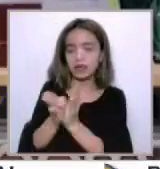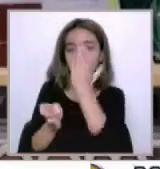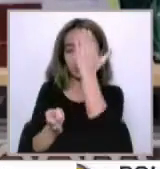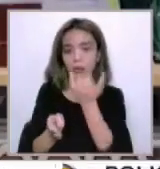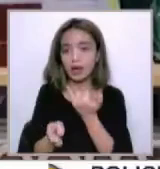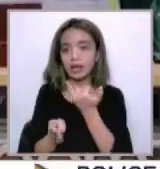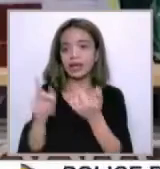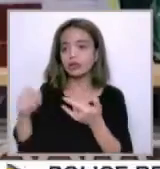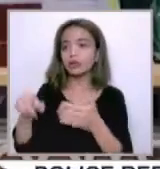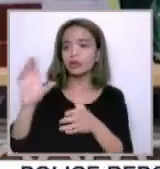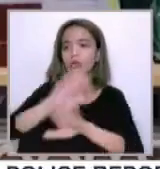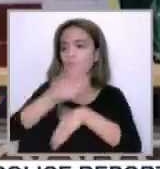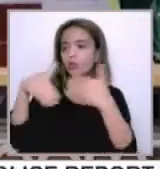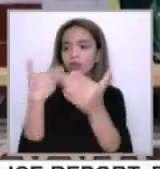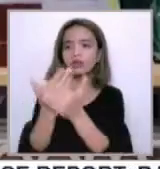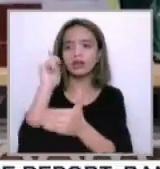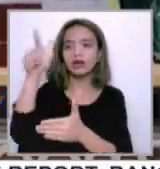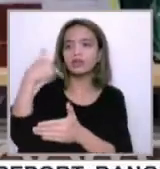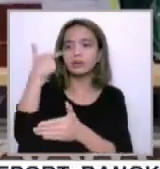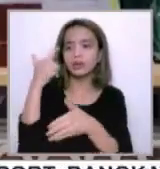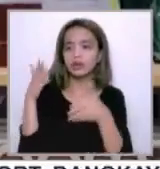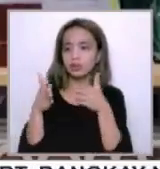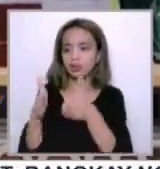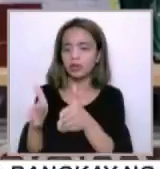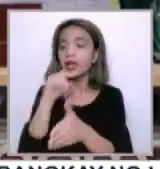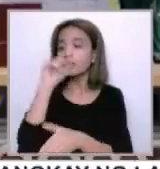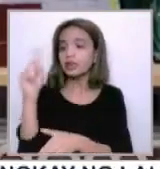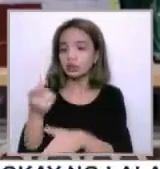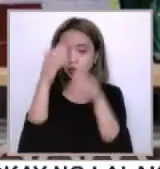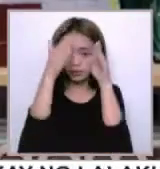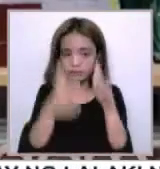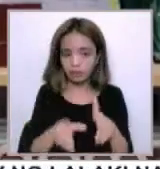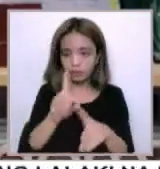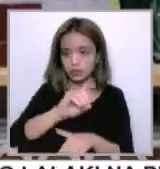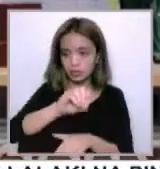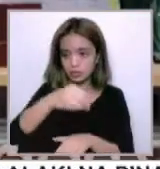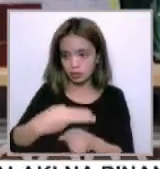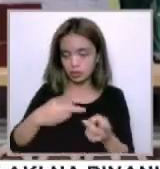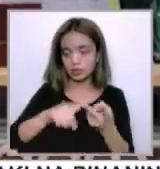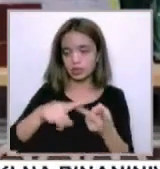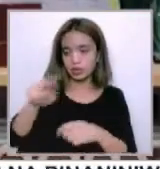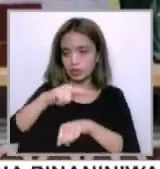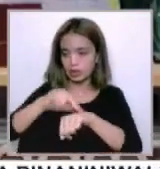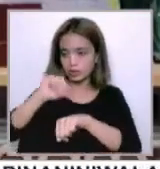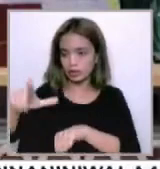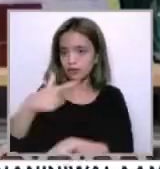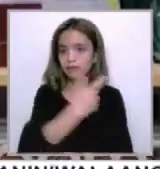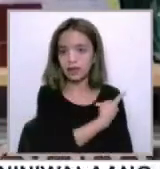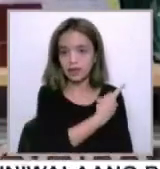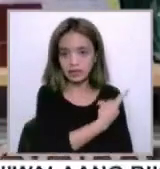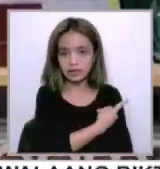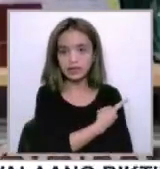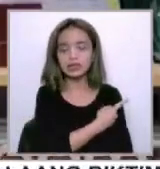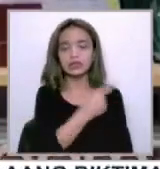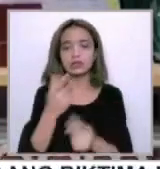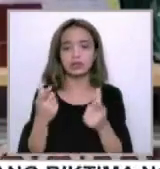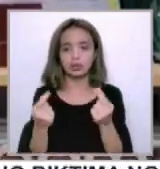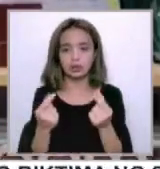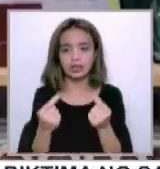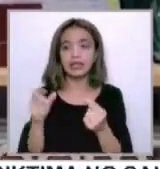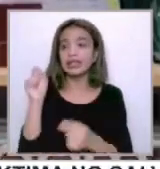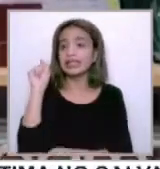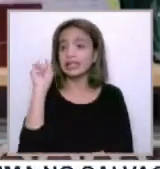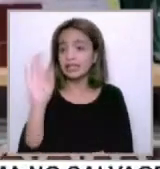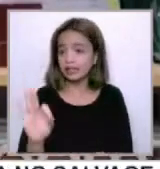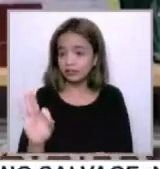approach ito kung saan hindi lang po Department of Health at National Vaccine Operations Cluster ang magpapatupad nito, kung hindi lahat